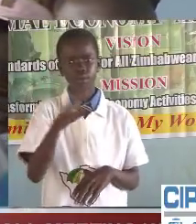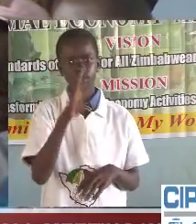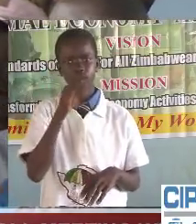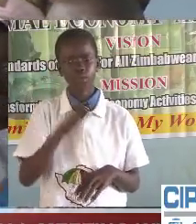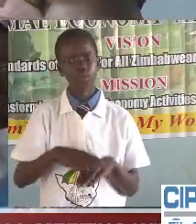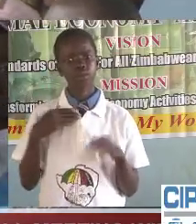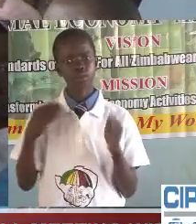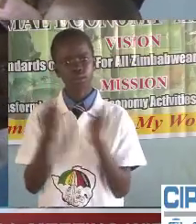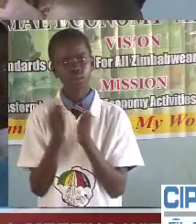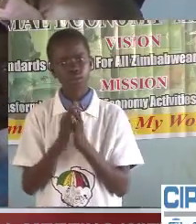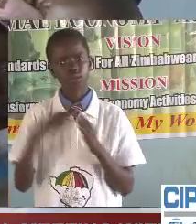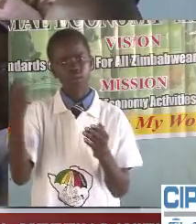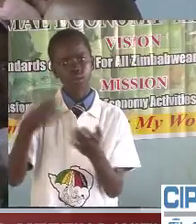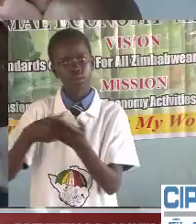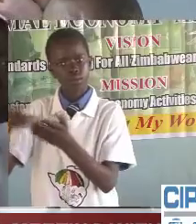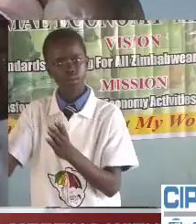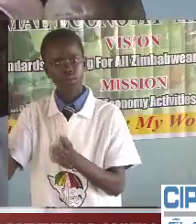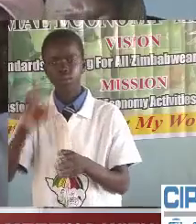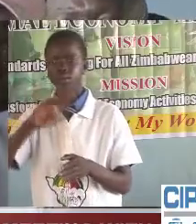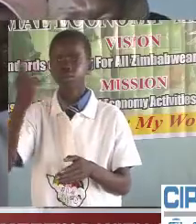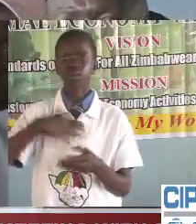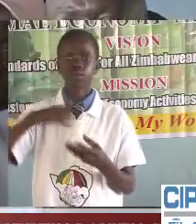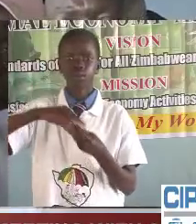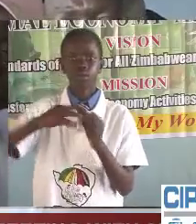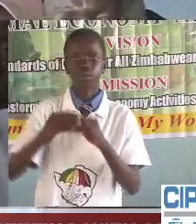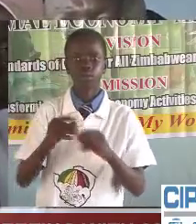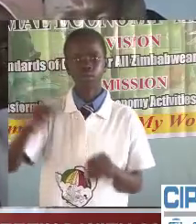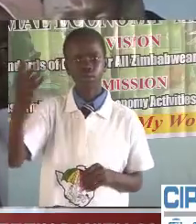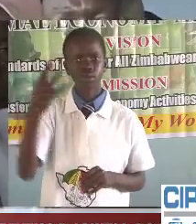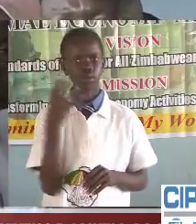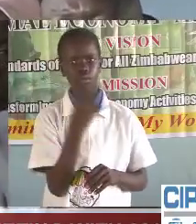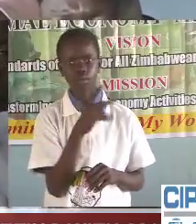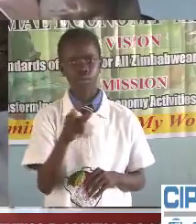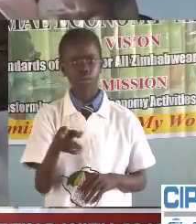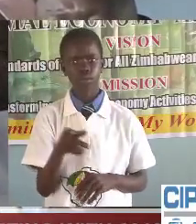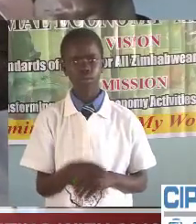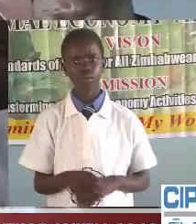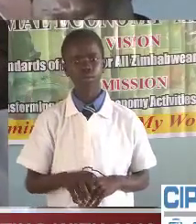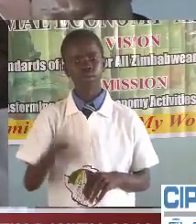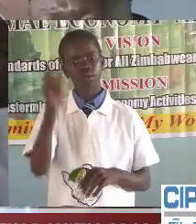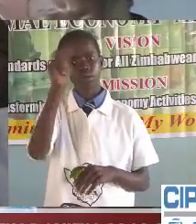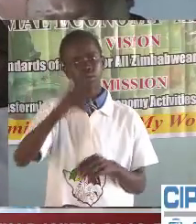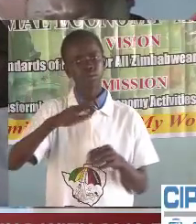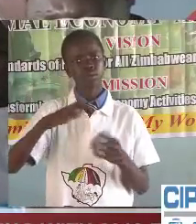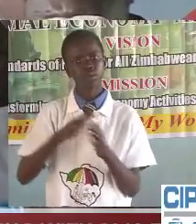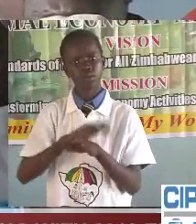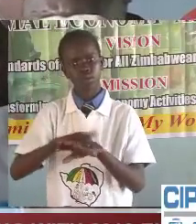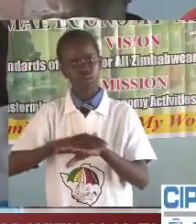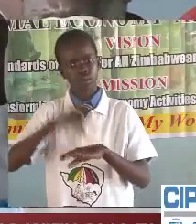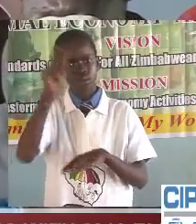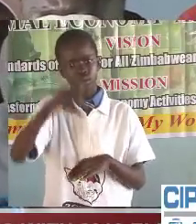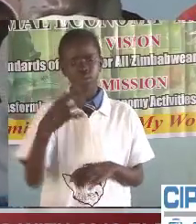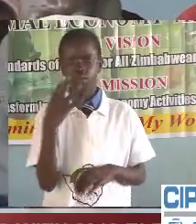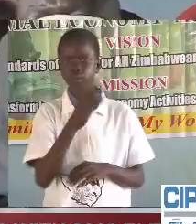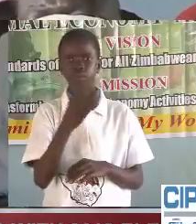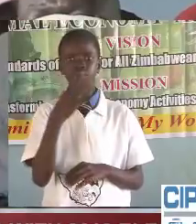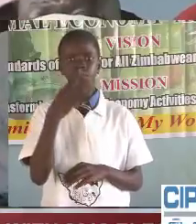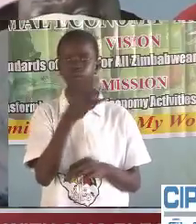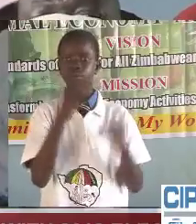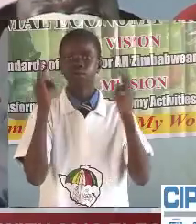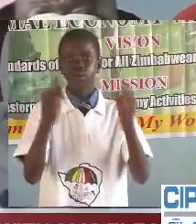tapinda tichazvigadzirisa kuti mvura. Chokutanga munhu haafaniri kuvharirwa mvura.